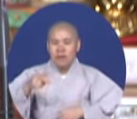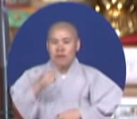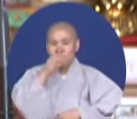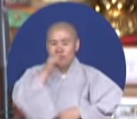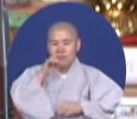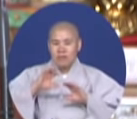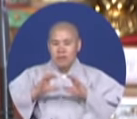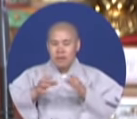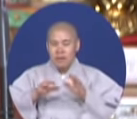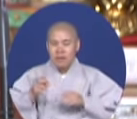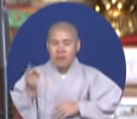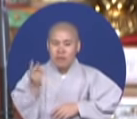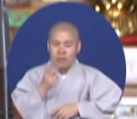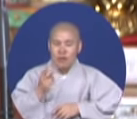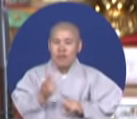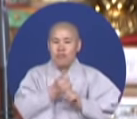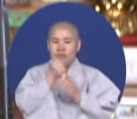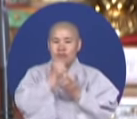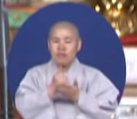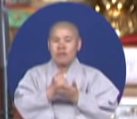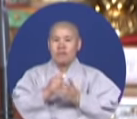중생세계에서 바로 부처님 세계로 가는 거,